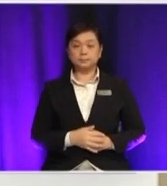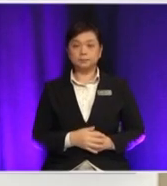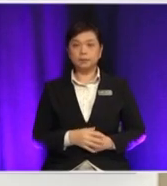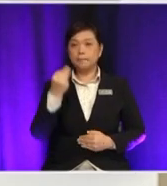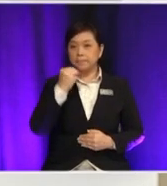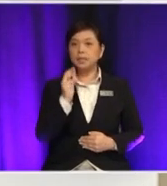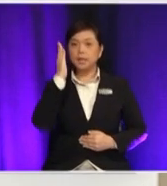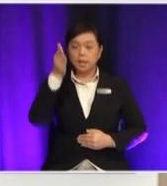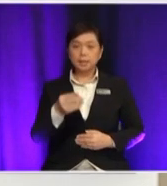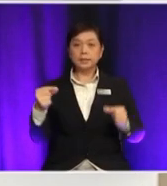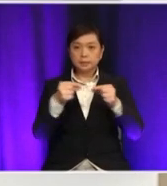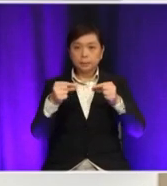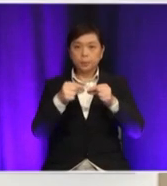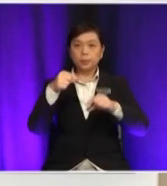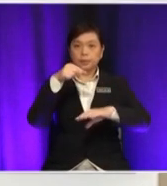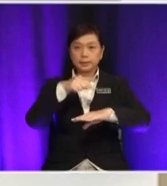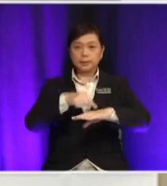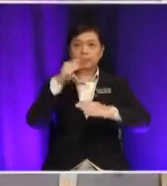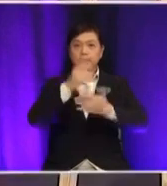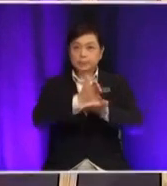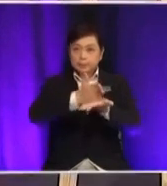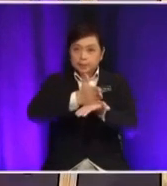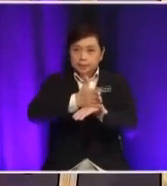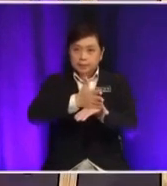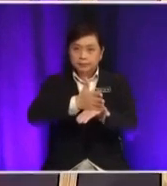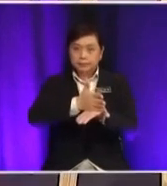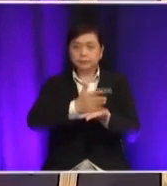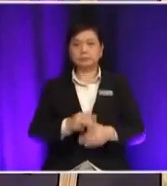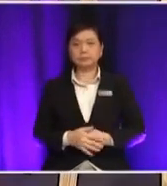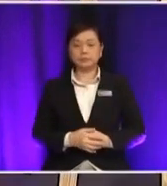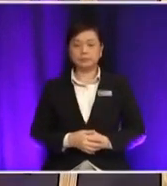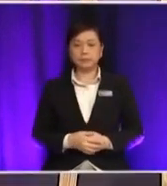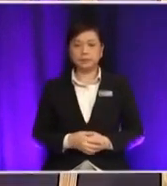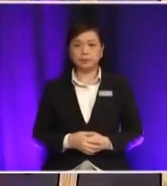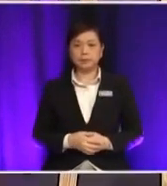di tengah-tengah bunga cengkeh kita tidak keluar semula